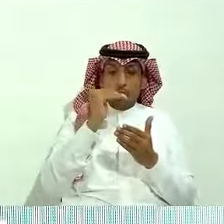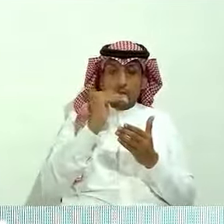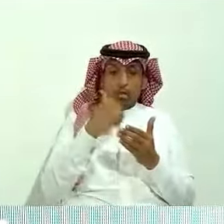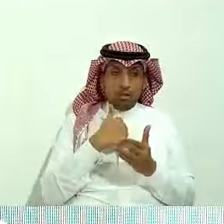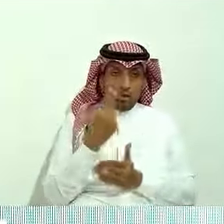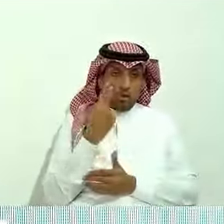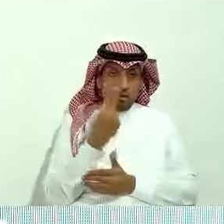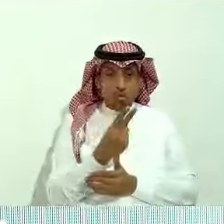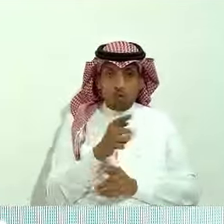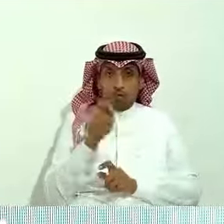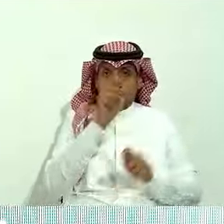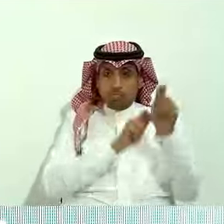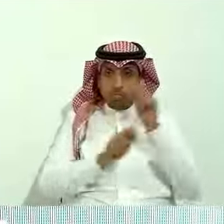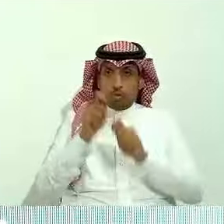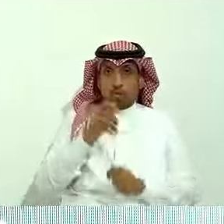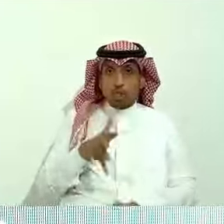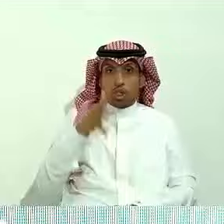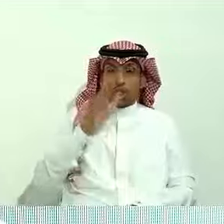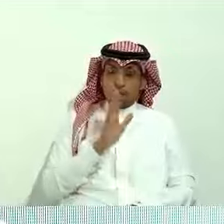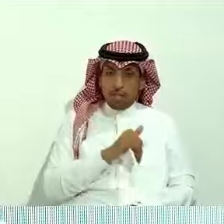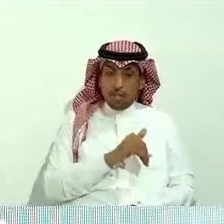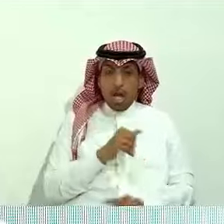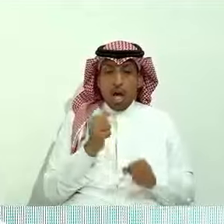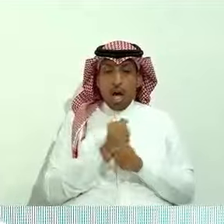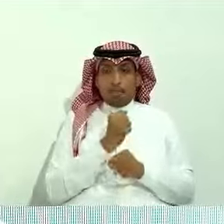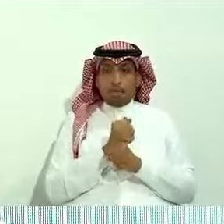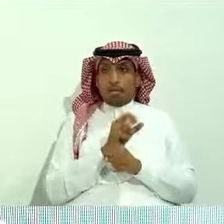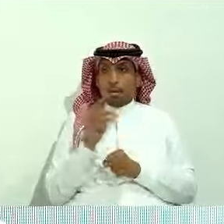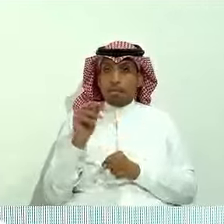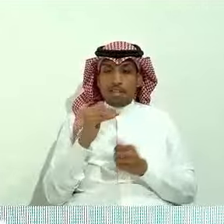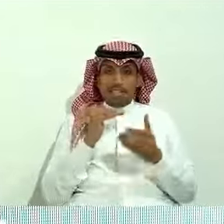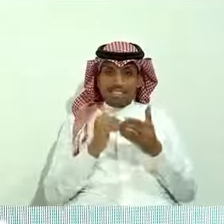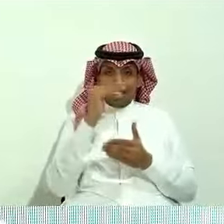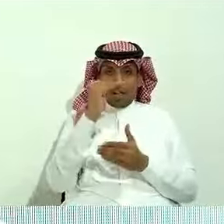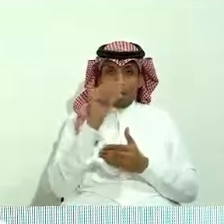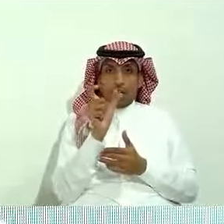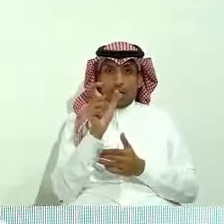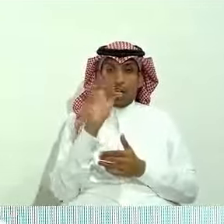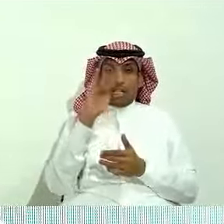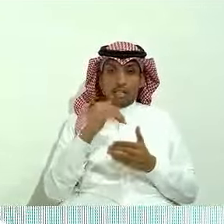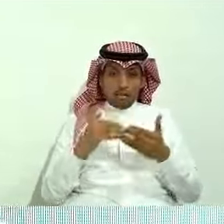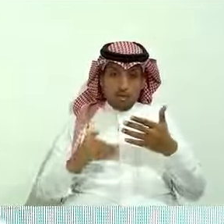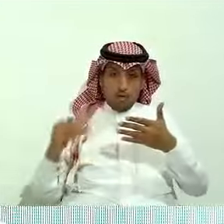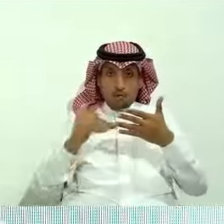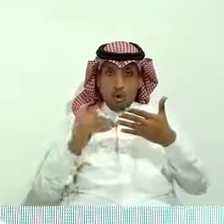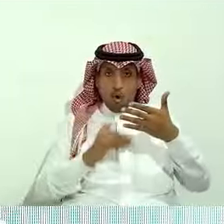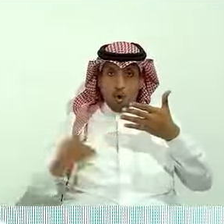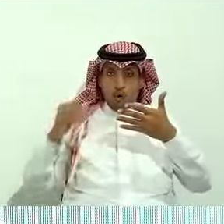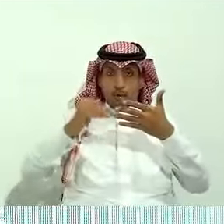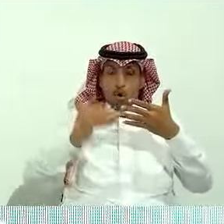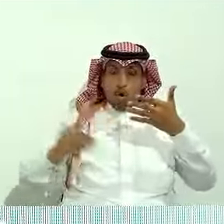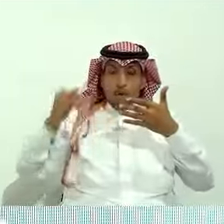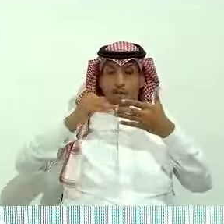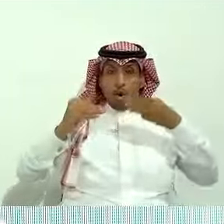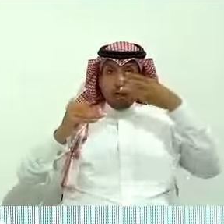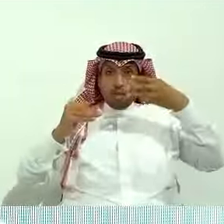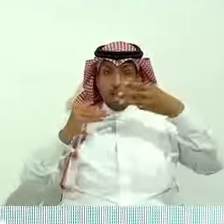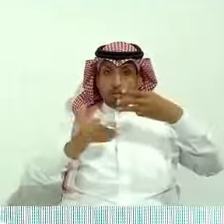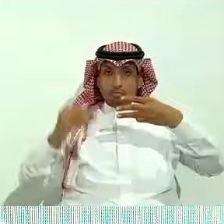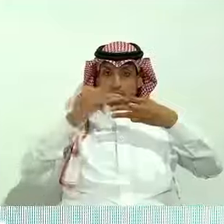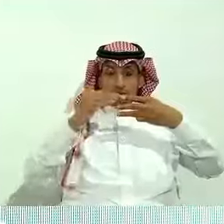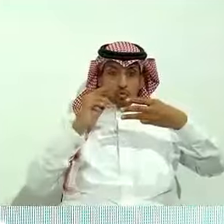شفتها عند مصممين حديثين، يعني يحط طبقة من النسيج وفوقها طبقة وفوقها طبقة ويخلق بعد